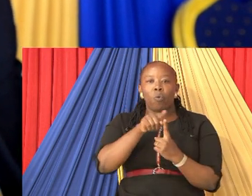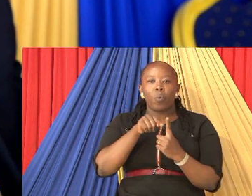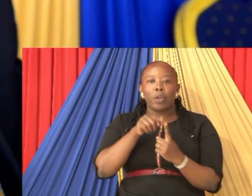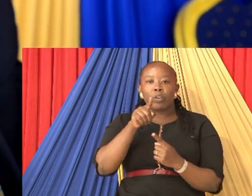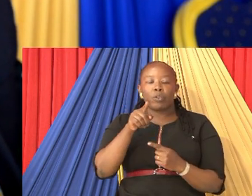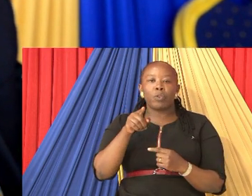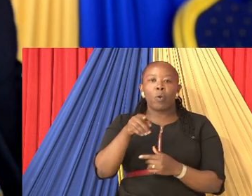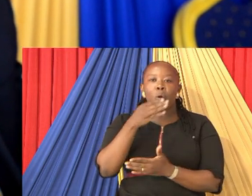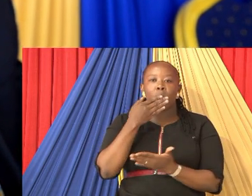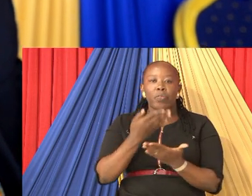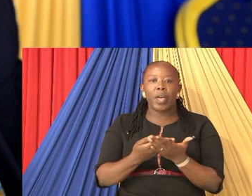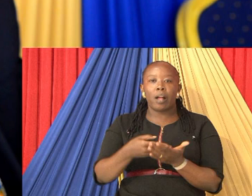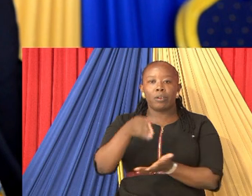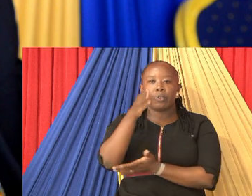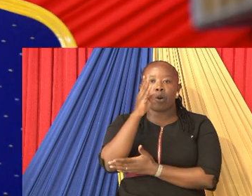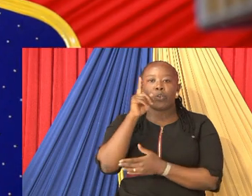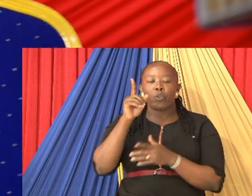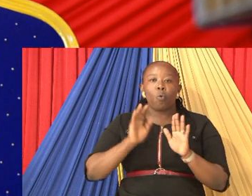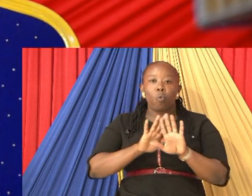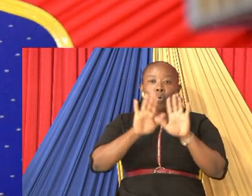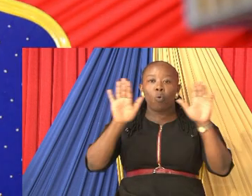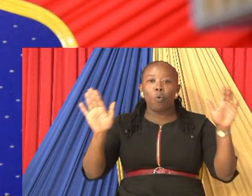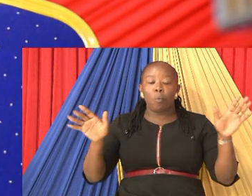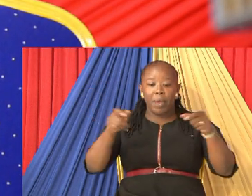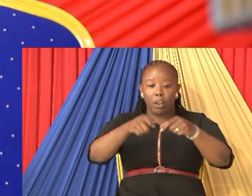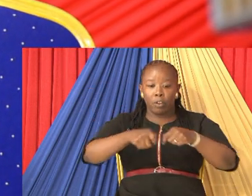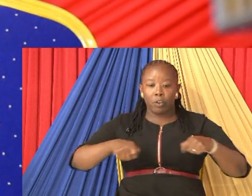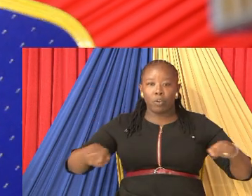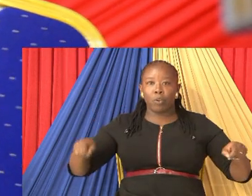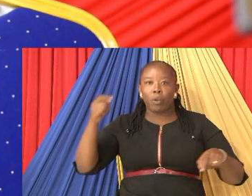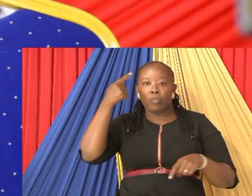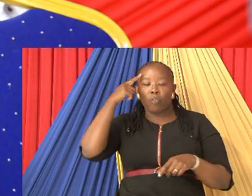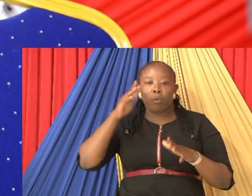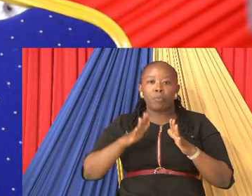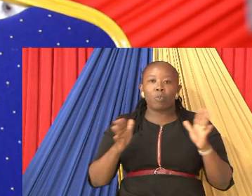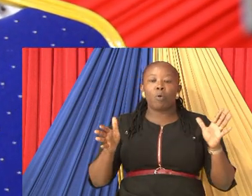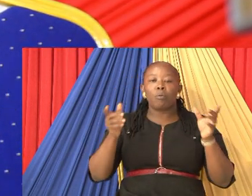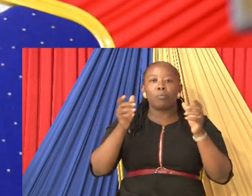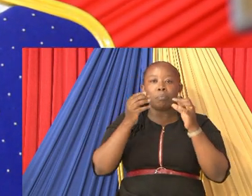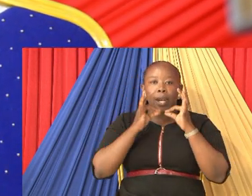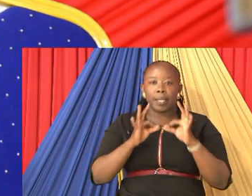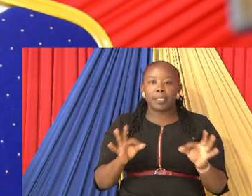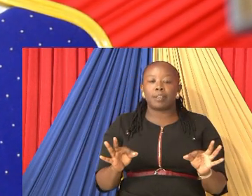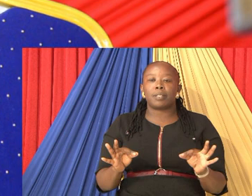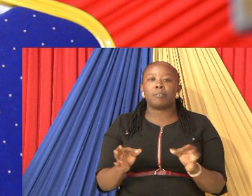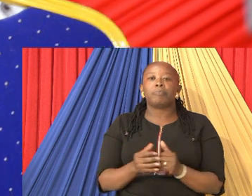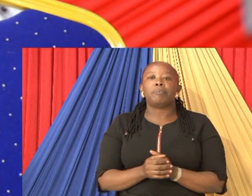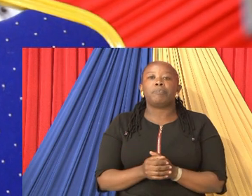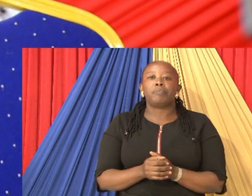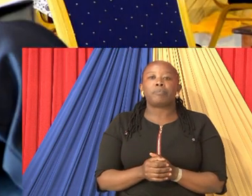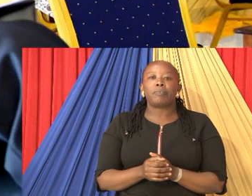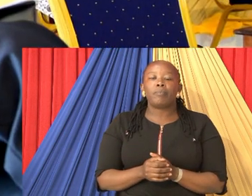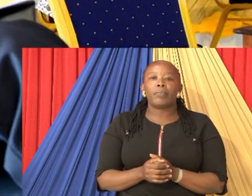zaidi. Na Yeremia 30 mstari wa 19 hadi 20 utapata kwamba